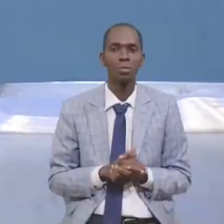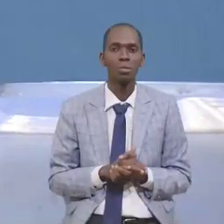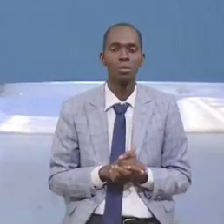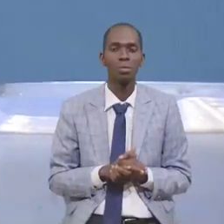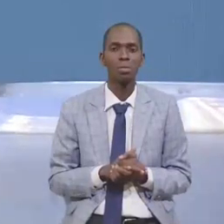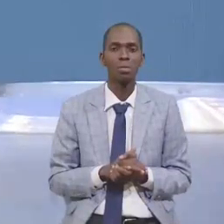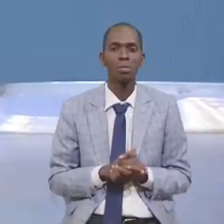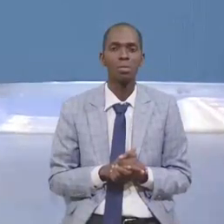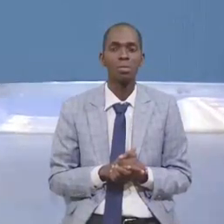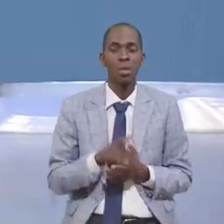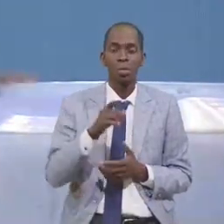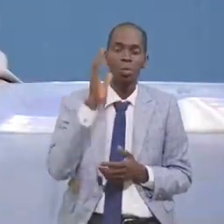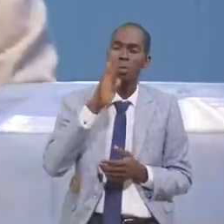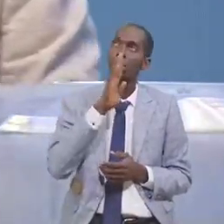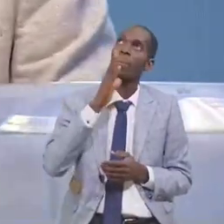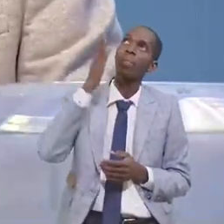Et vous serez là-bas.